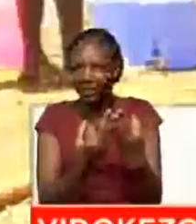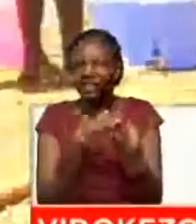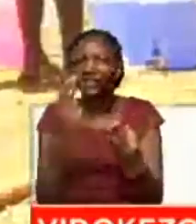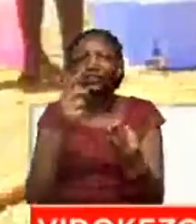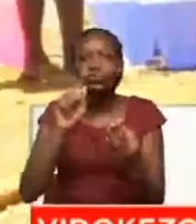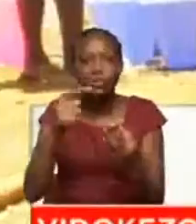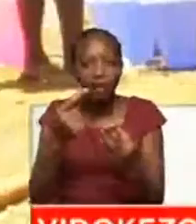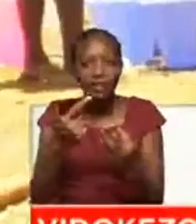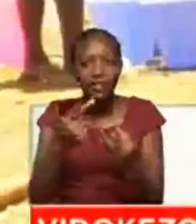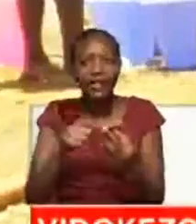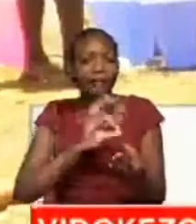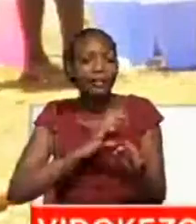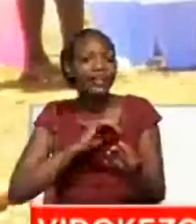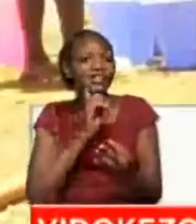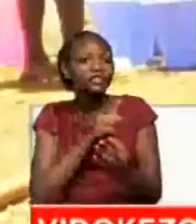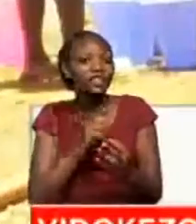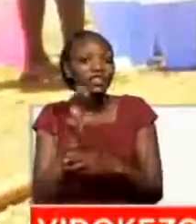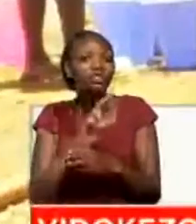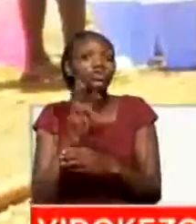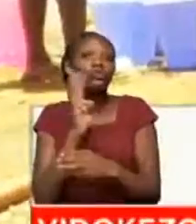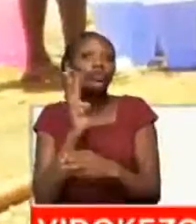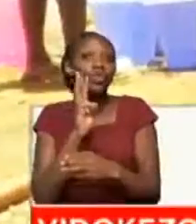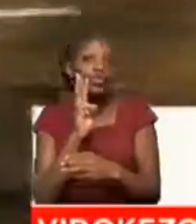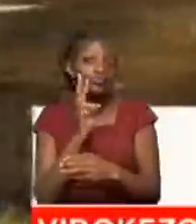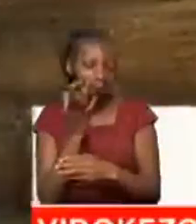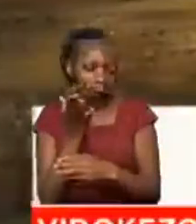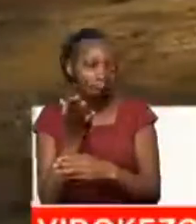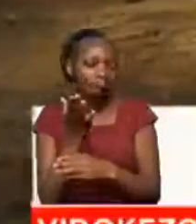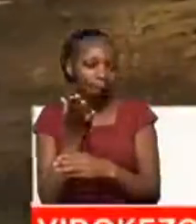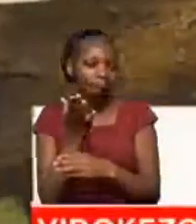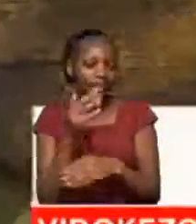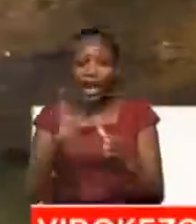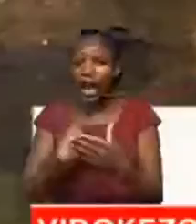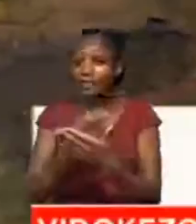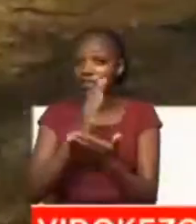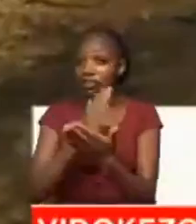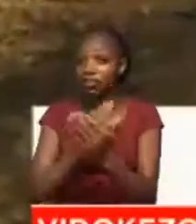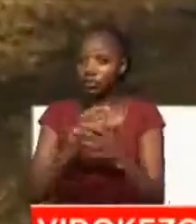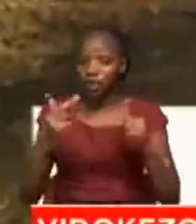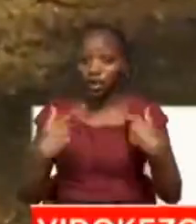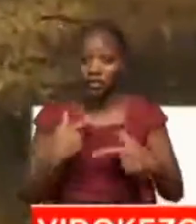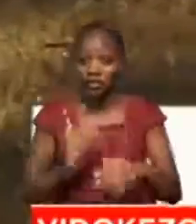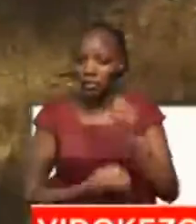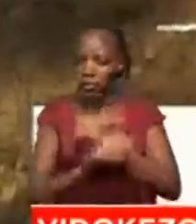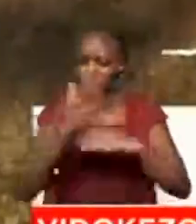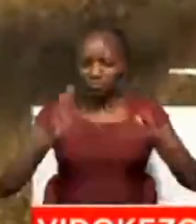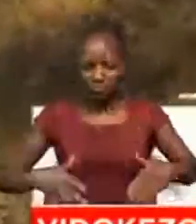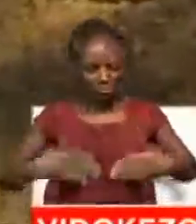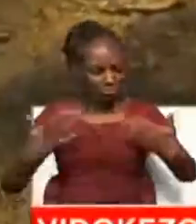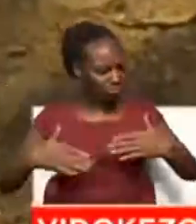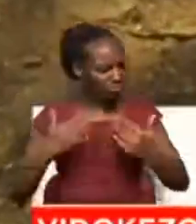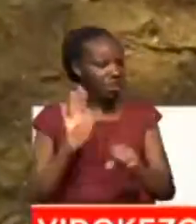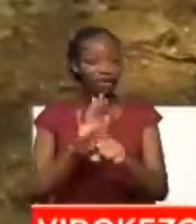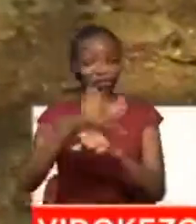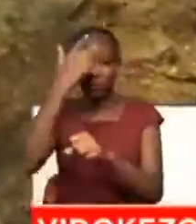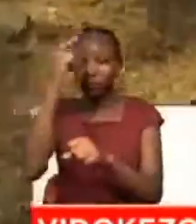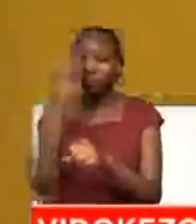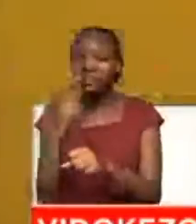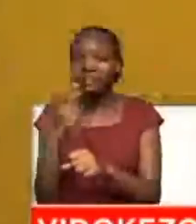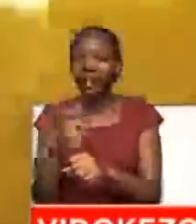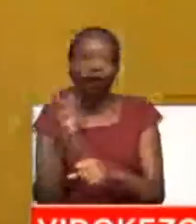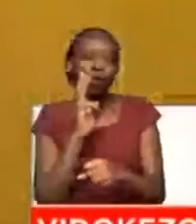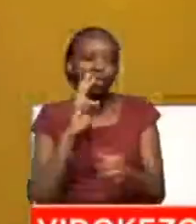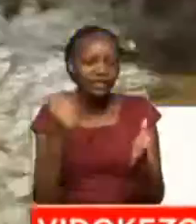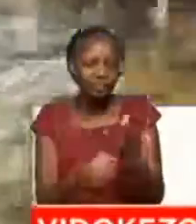zimenufaika na maji ya kutumia kwenye shughuli zao za kila siku. Wakazi hao wameelezea furaha yao kwani wametaja kuwa kumekuwa na ukosefu wa